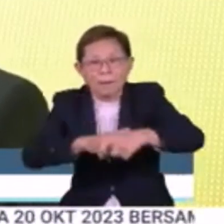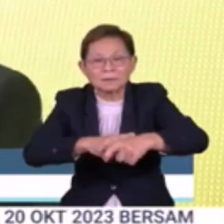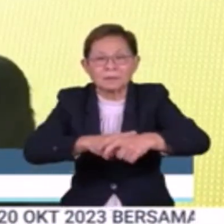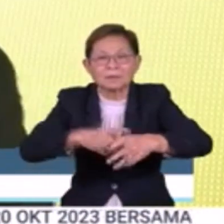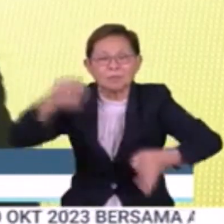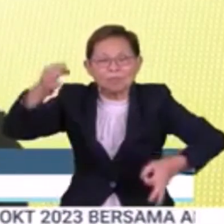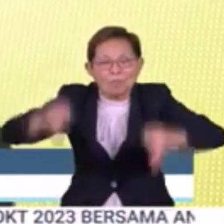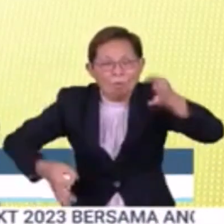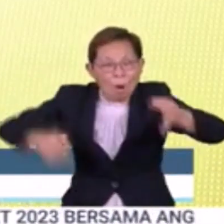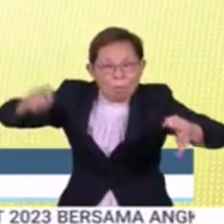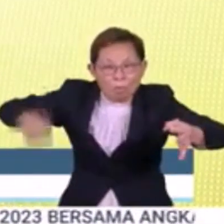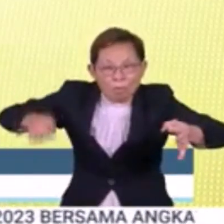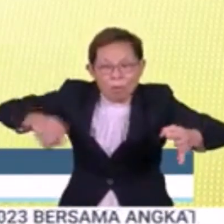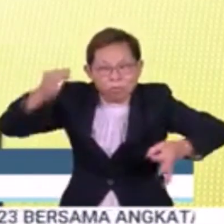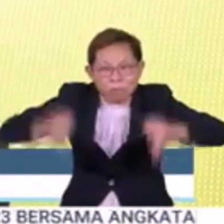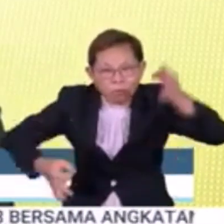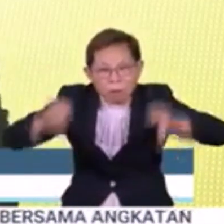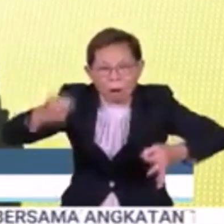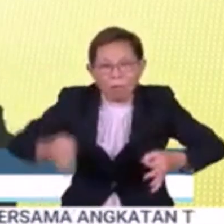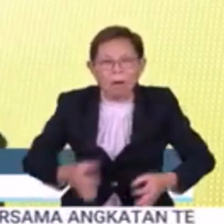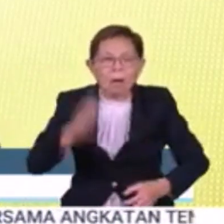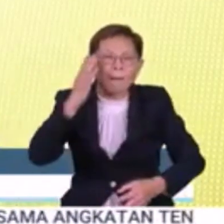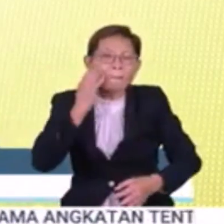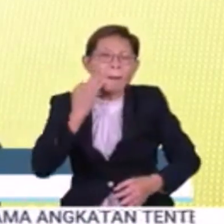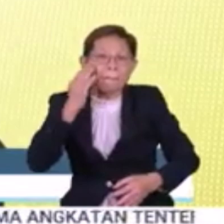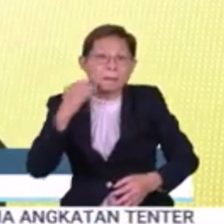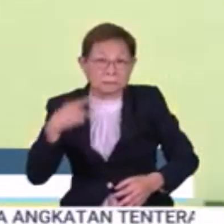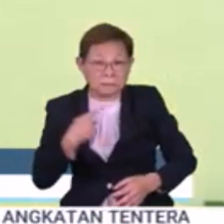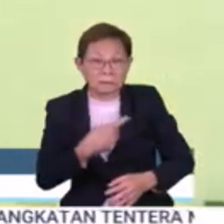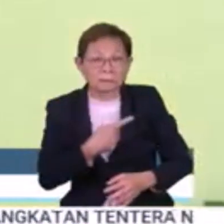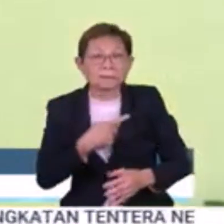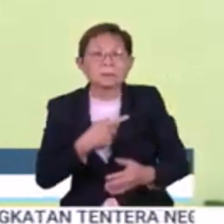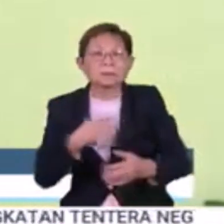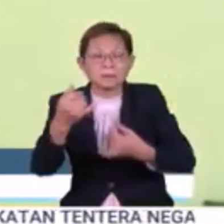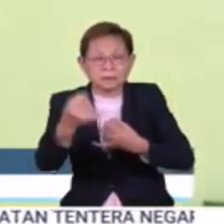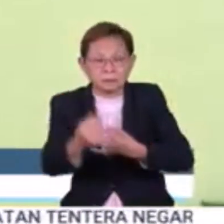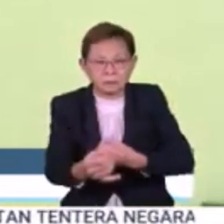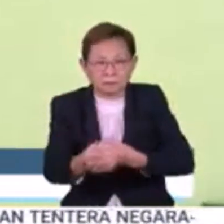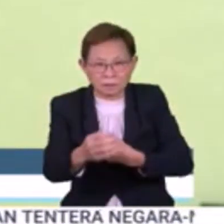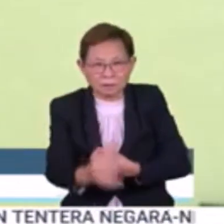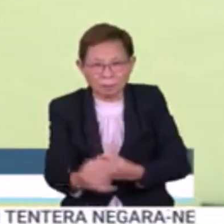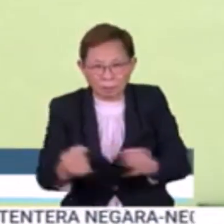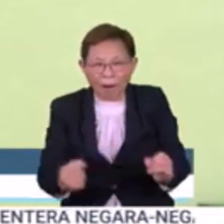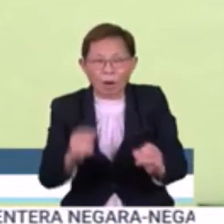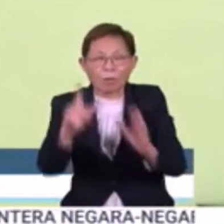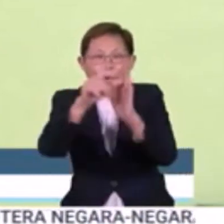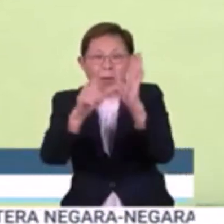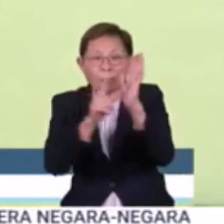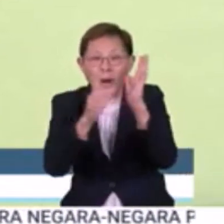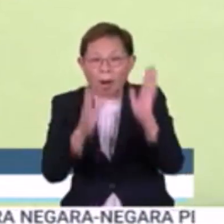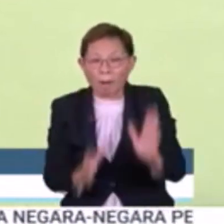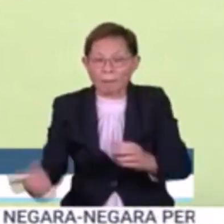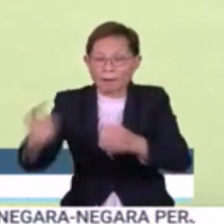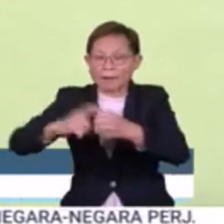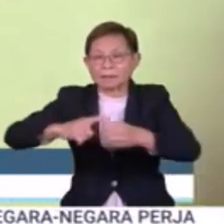perbicaraan. Dan setakat pengalaman kita di Jabatan Bantuan Guaman, dalam hal perbicaraan